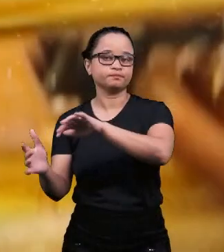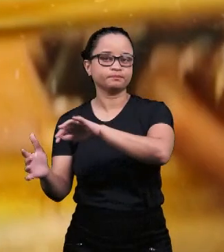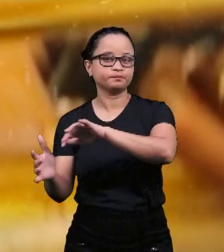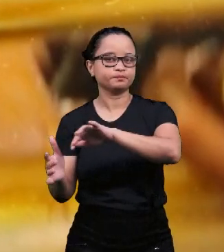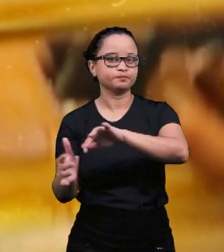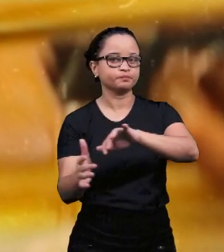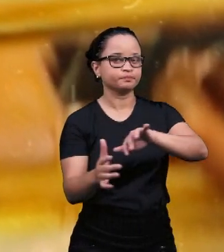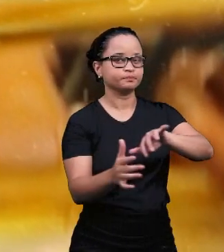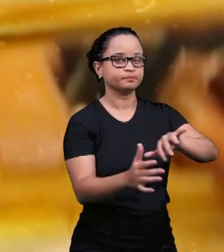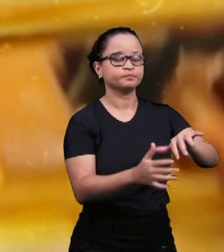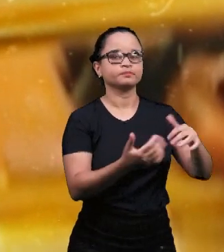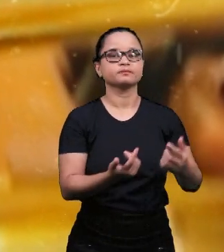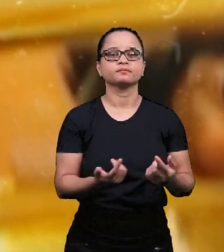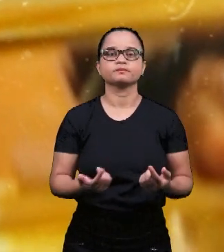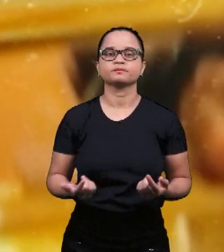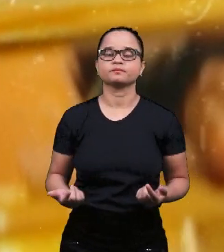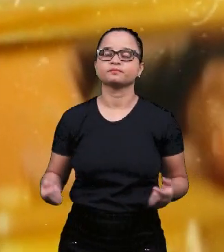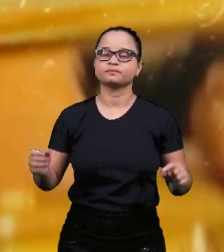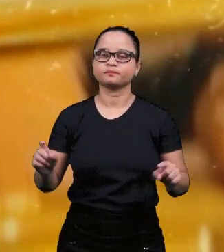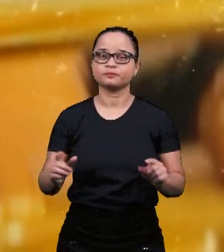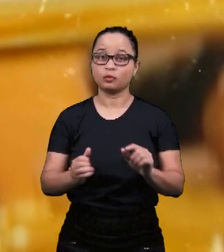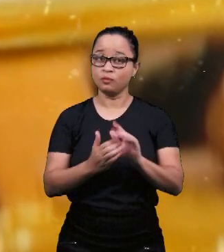Господа.